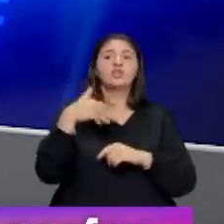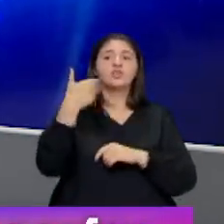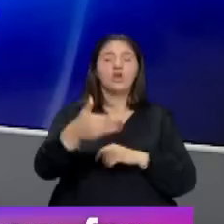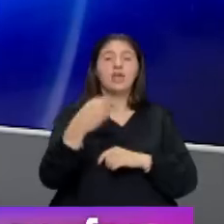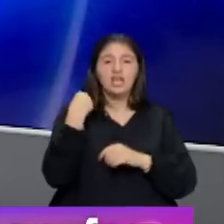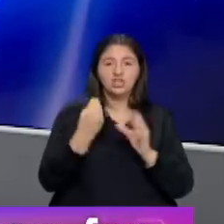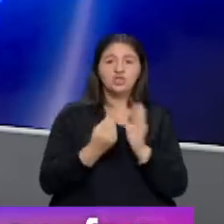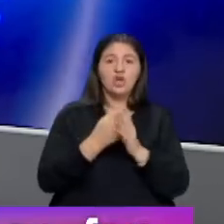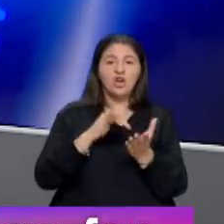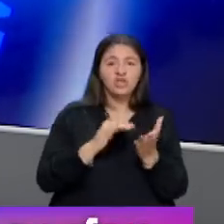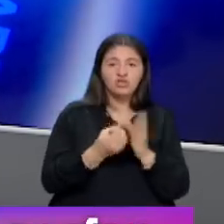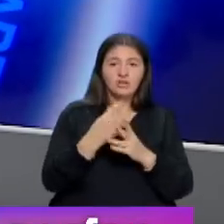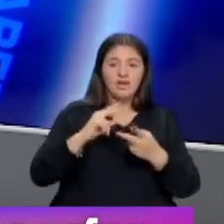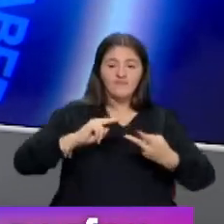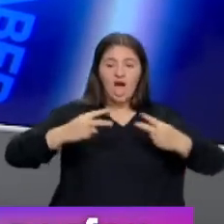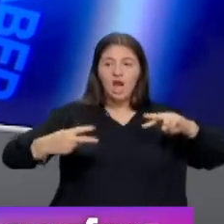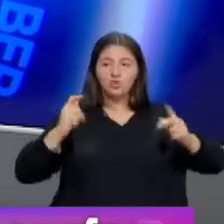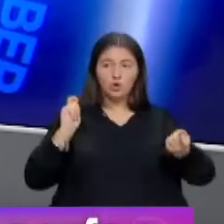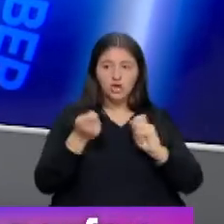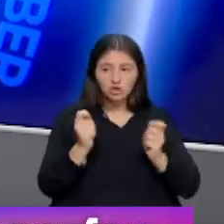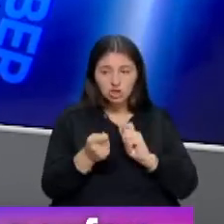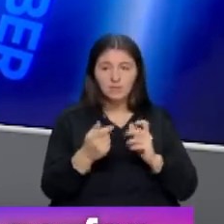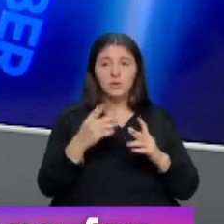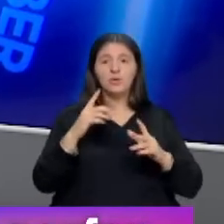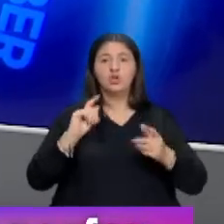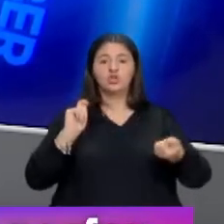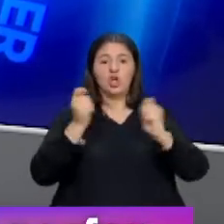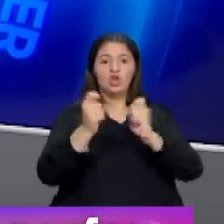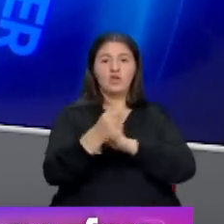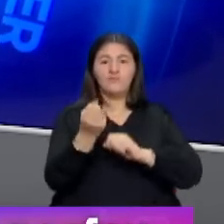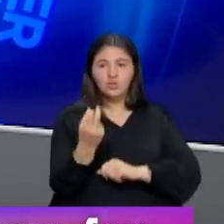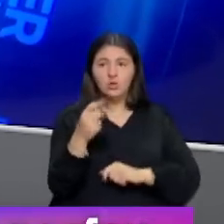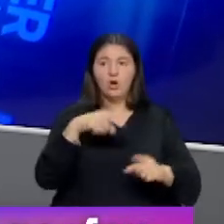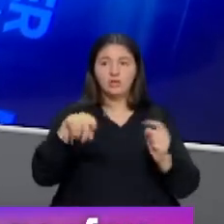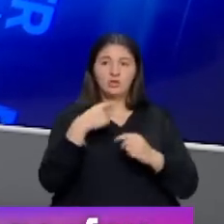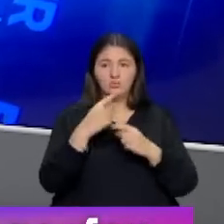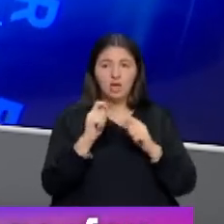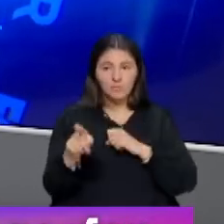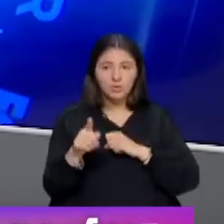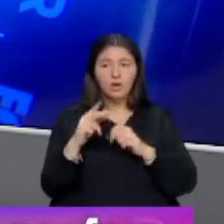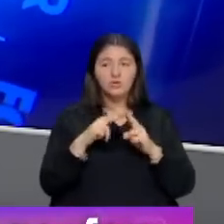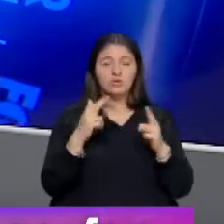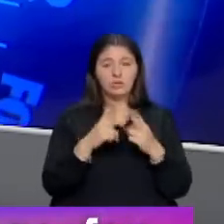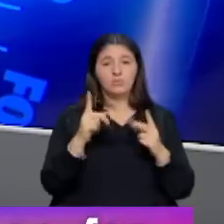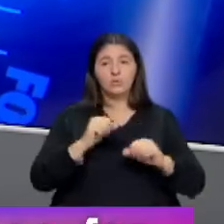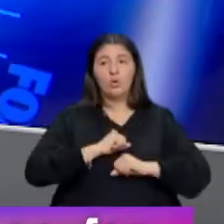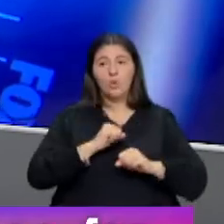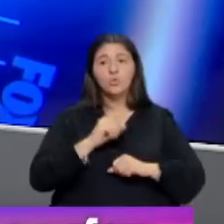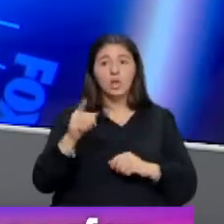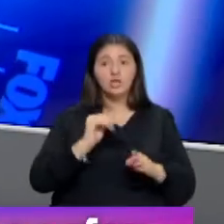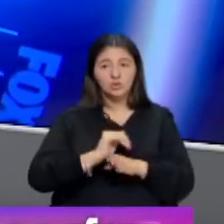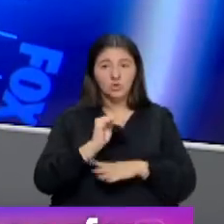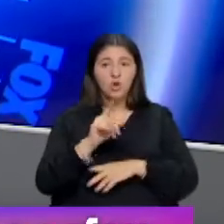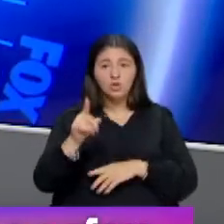yeni yeni çıkan ortaya çıkan varyantlar Mutant virüsler Onlardan söz ediliyor dünyada bunun endişeleri De